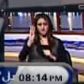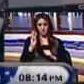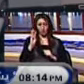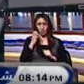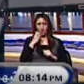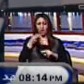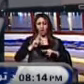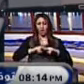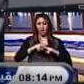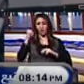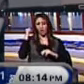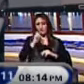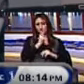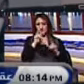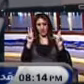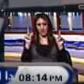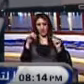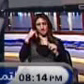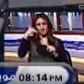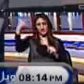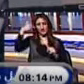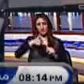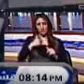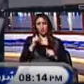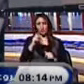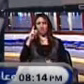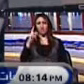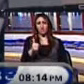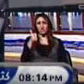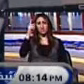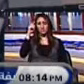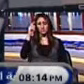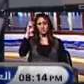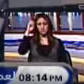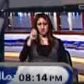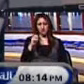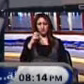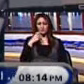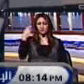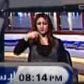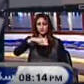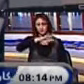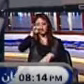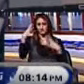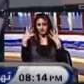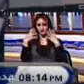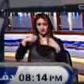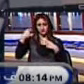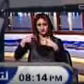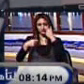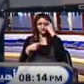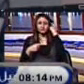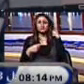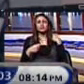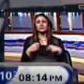البلد اللي صور هذه المشاهد. استاذ طارق اهلا بيك. اهلا بيك استاذ عمرو، اهلا بكل اعزائي المشاهدين، واولا انا بشكرك انك